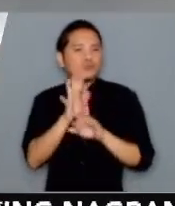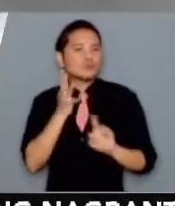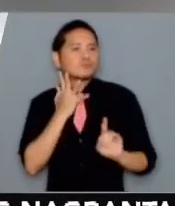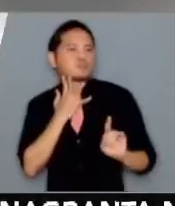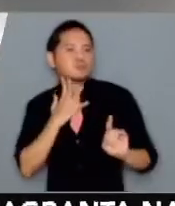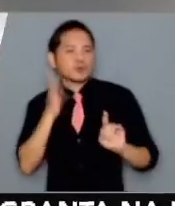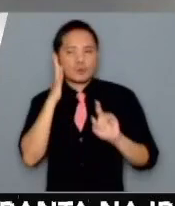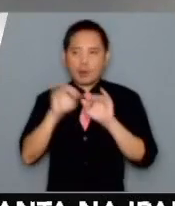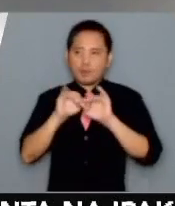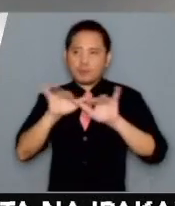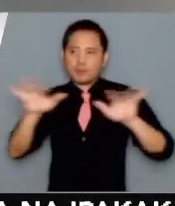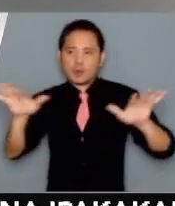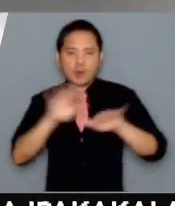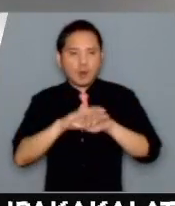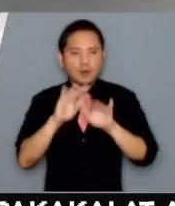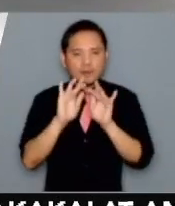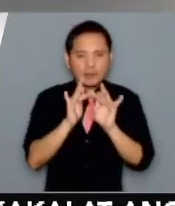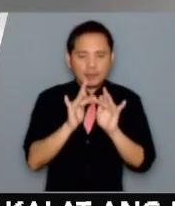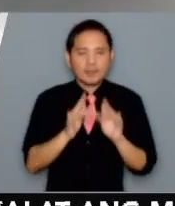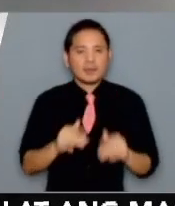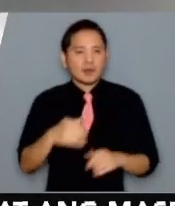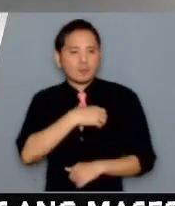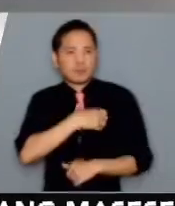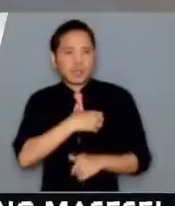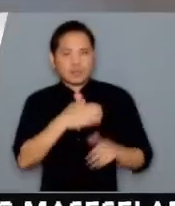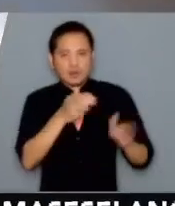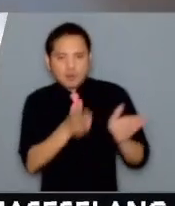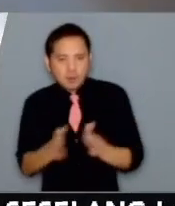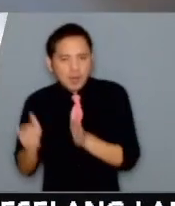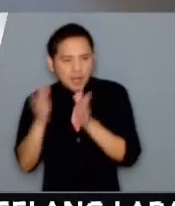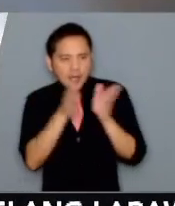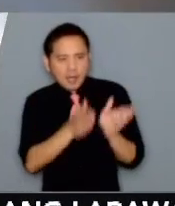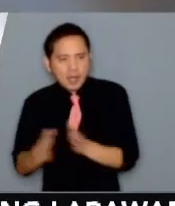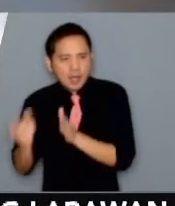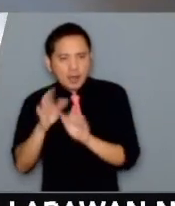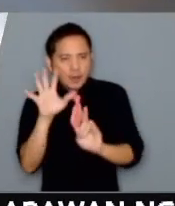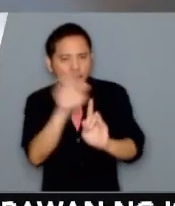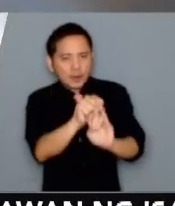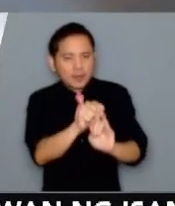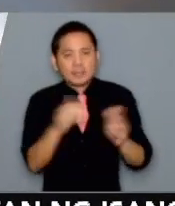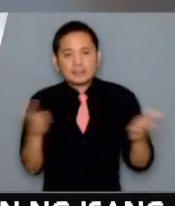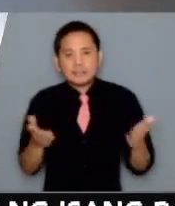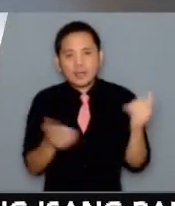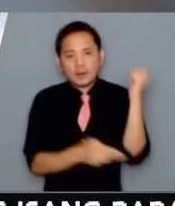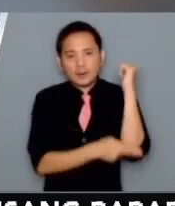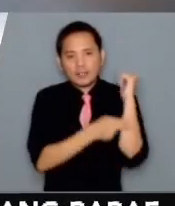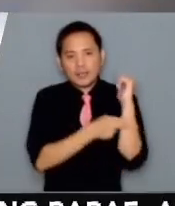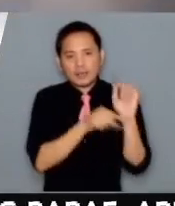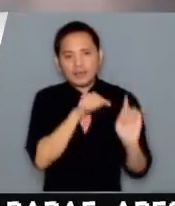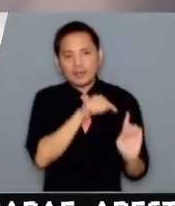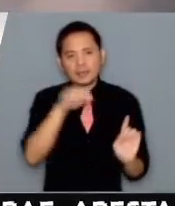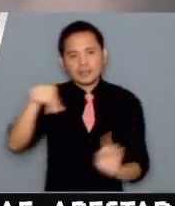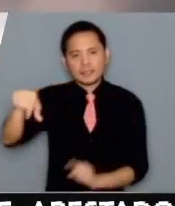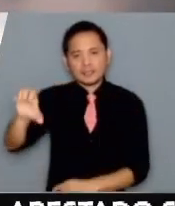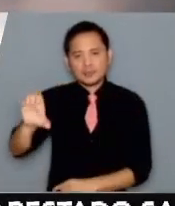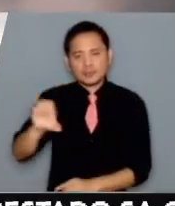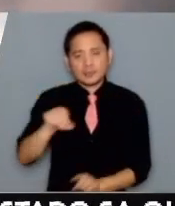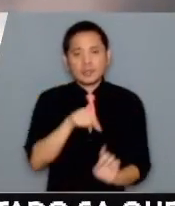biktima ay nagsagawa ng entrapment operation ng mga otoridad sa isang motel sa Quezon City. Maharap